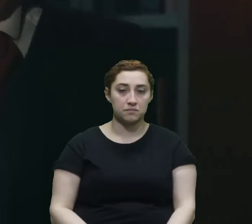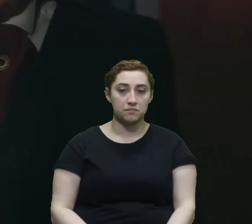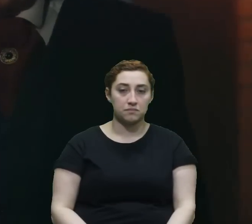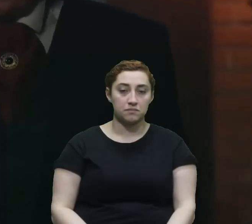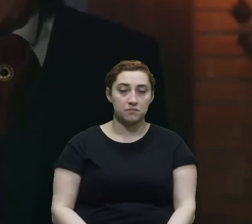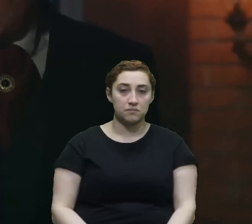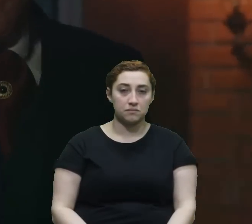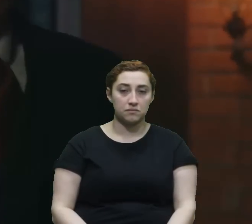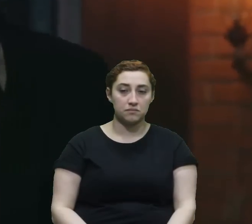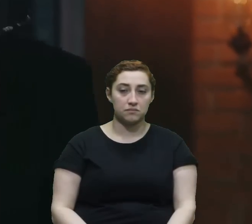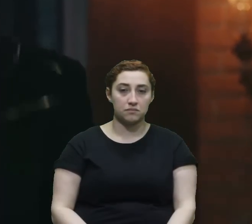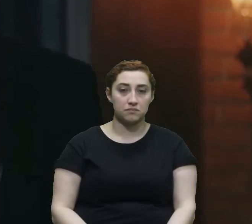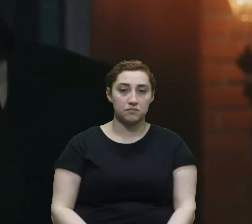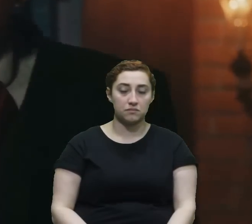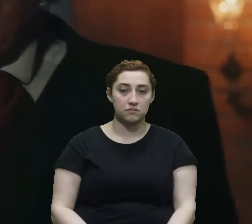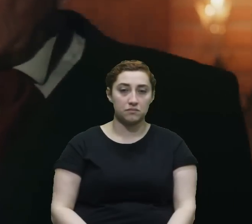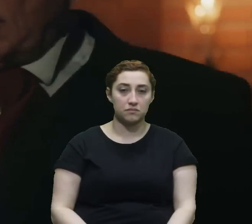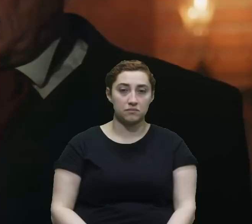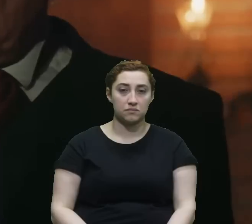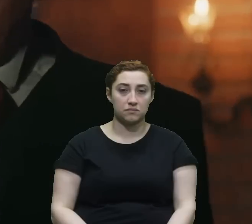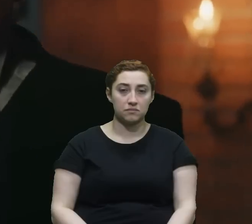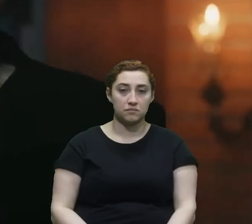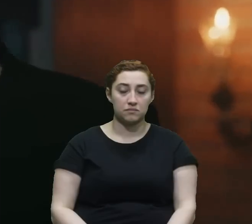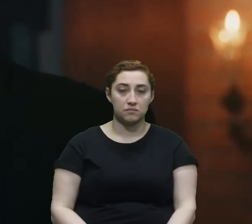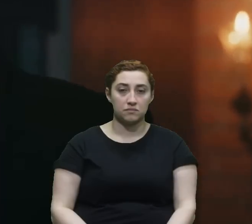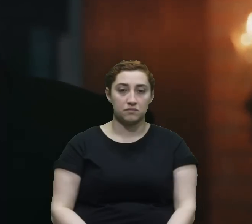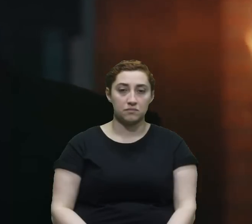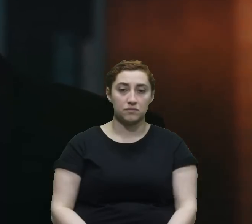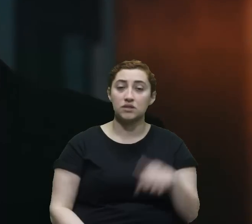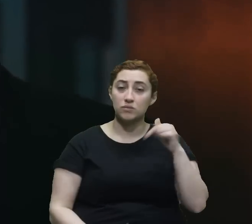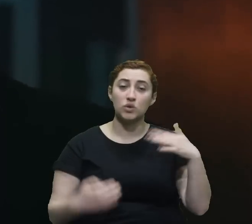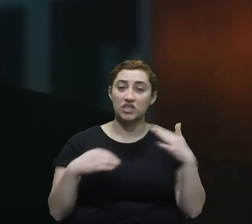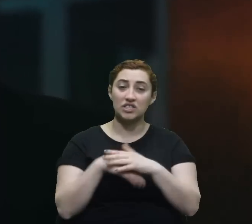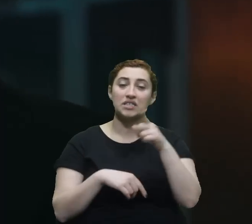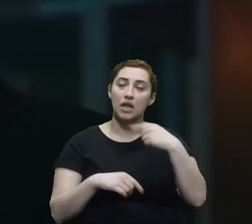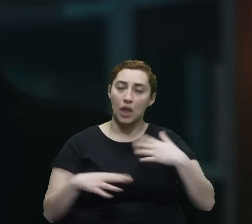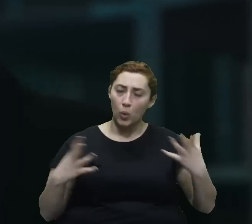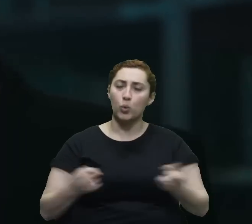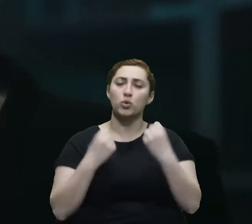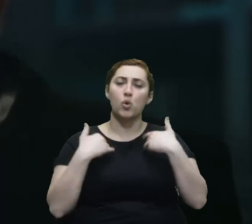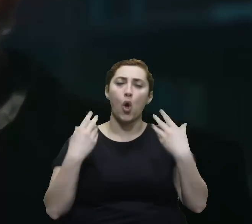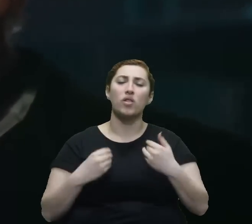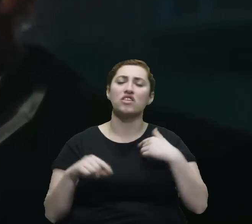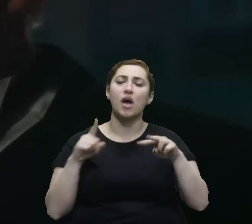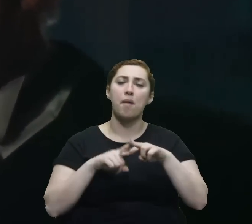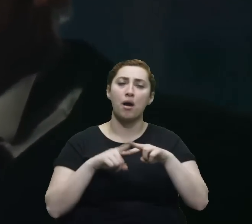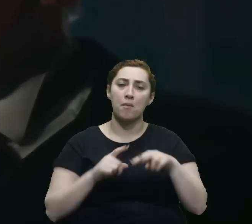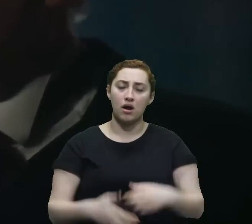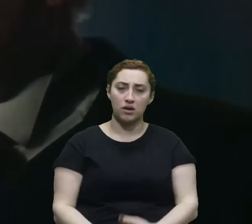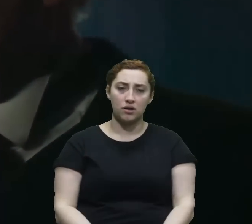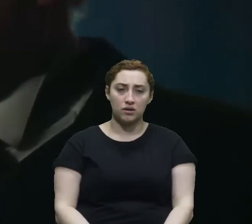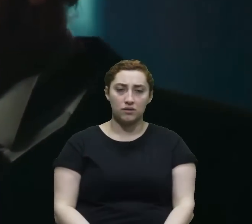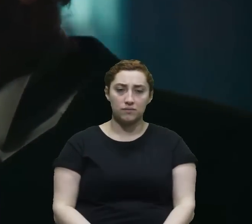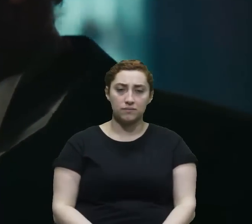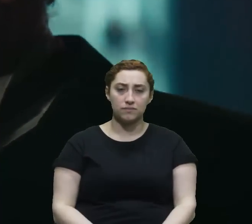Yüce Efendi gözlüklerini çıkardı, bakışlarını kapıya dikti. Kurnazca gülümsüyor. Bu gece senden kurtuluyorum Akbar.